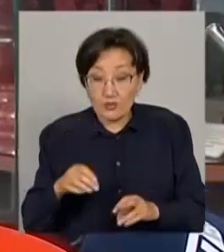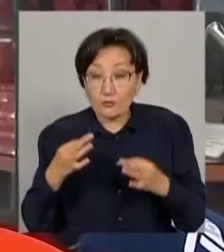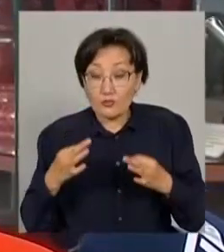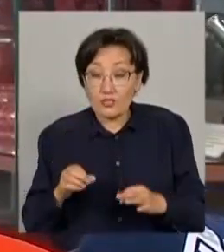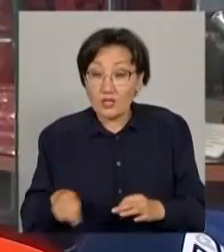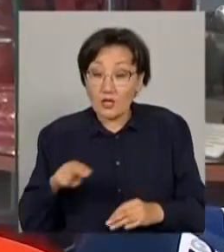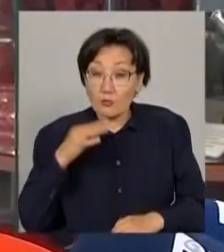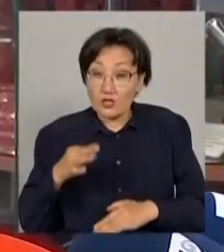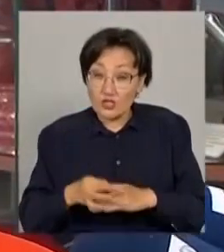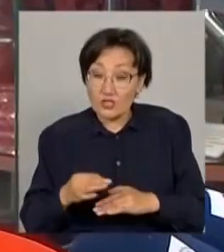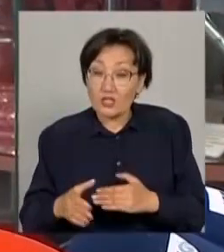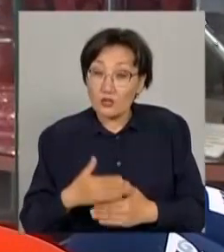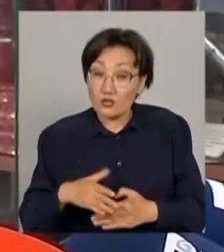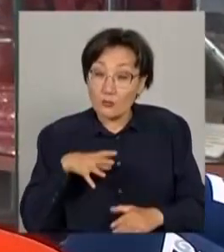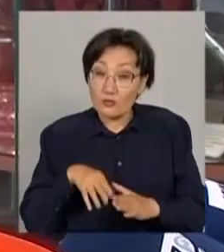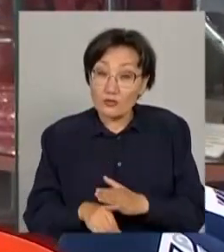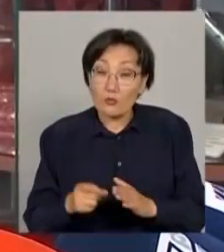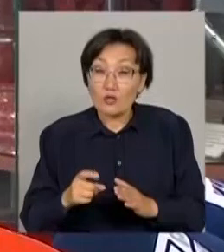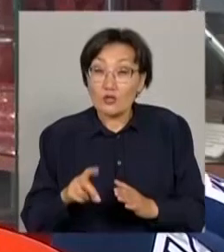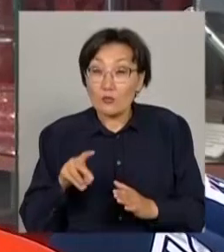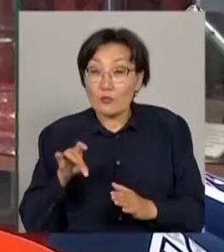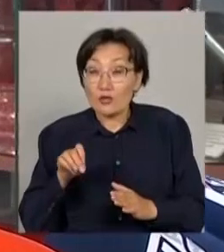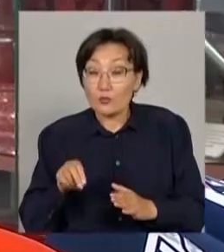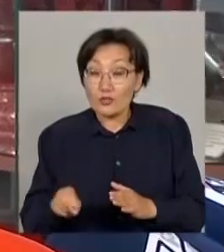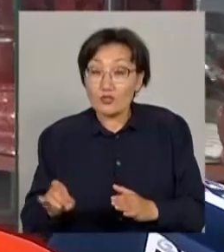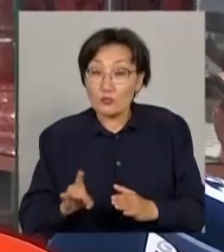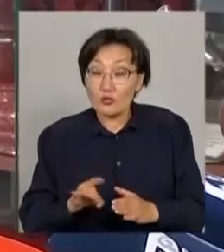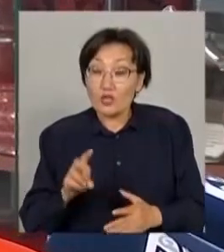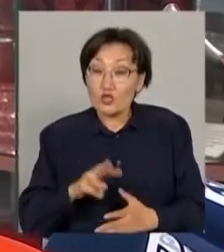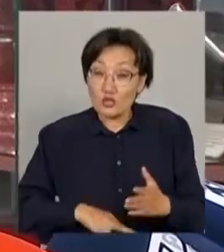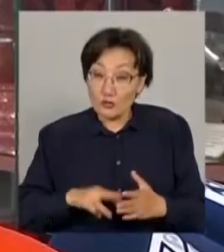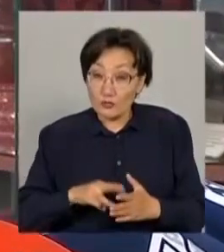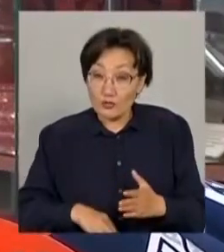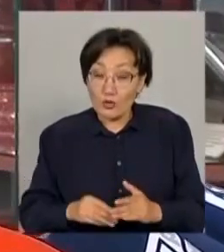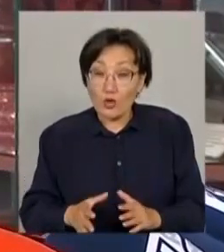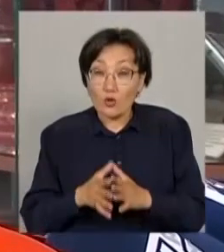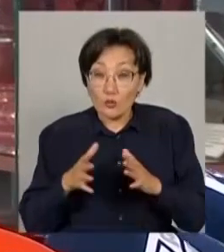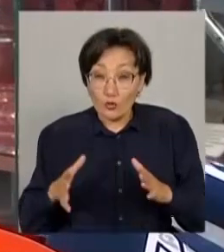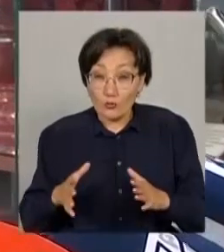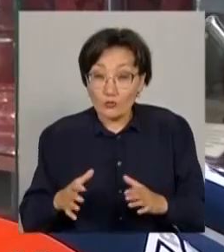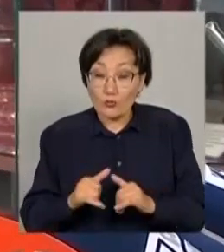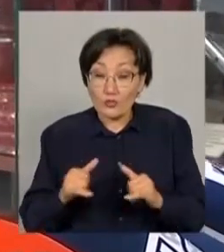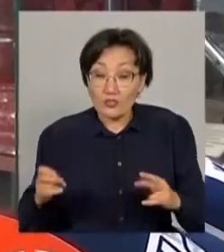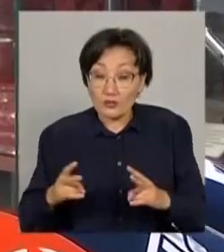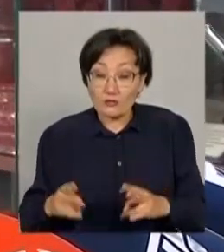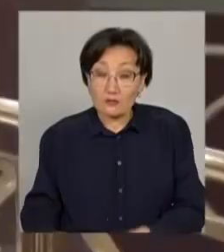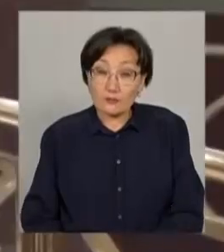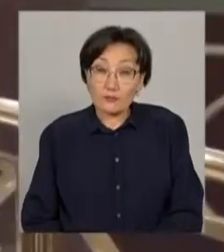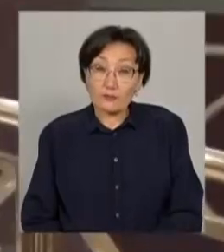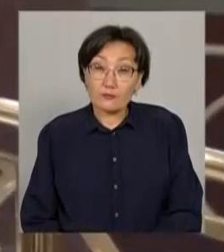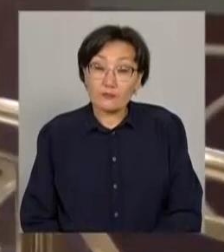әкімшілік жауапкершілігі енгізілді. Мұндағы 100 айлық есептік көрсеткіш мөлшеріндегі айыппұл сомасын көбейту керек деп санаймыз.